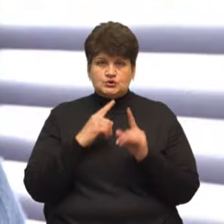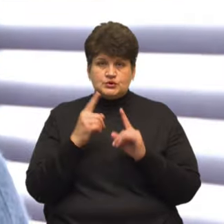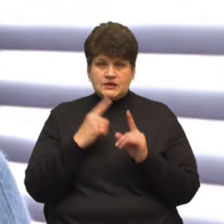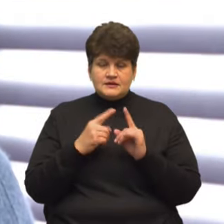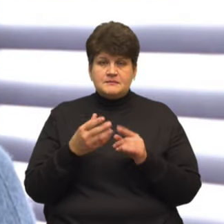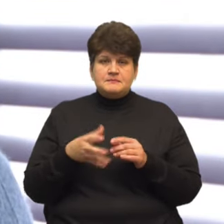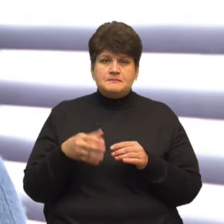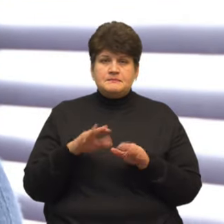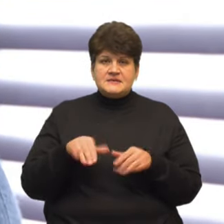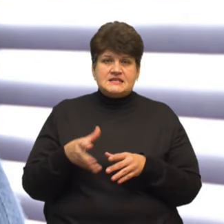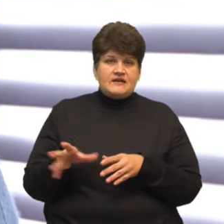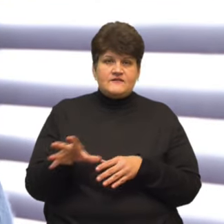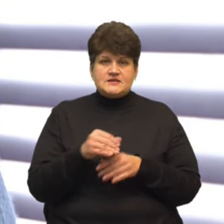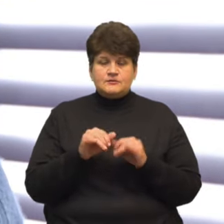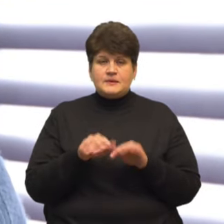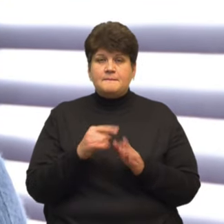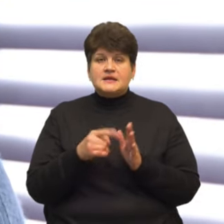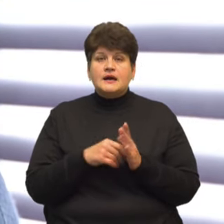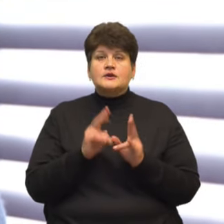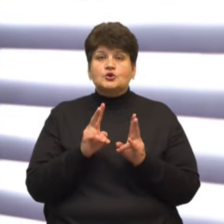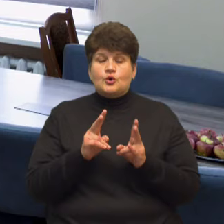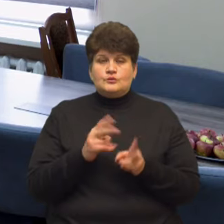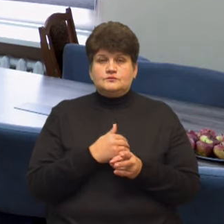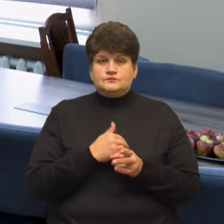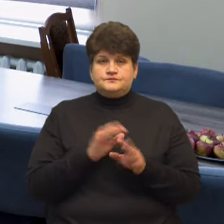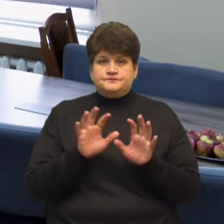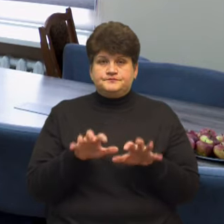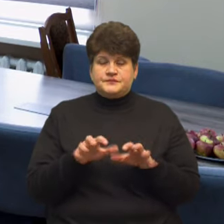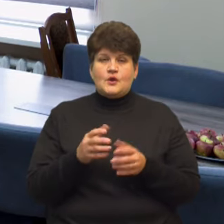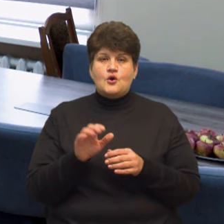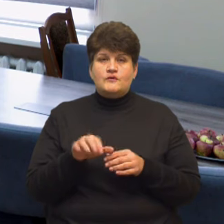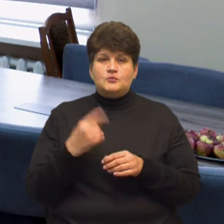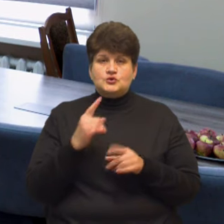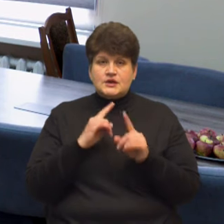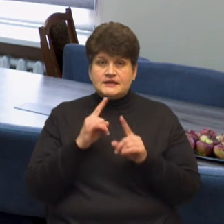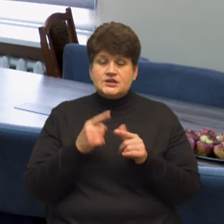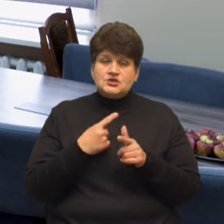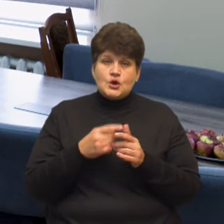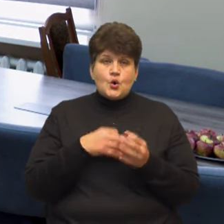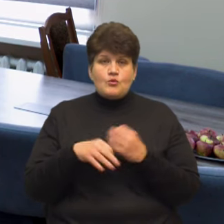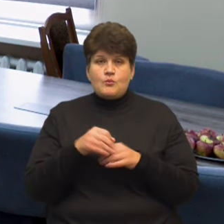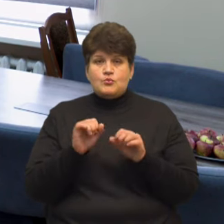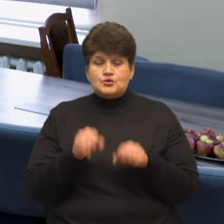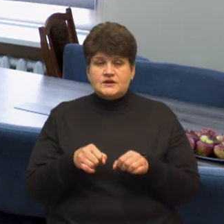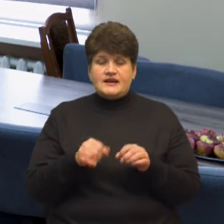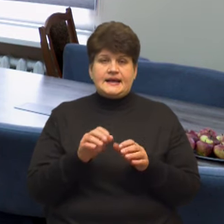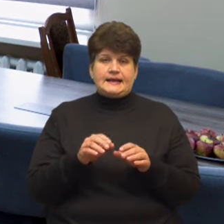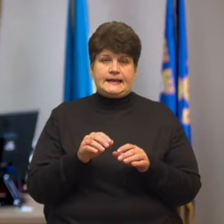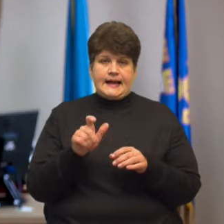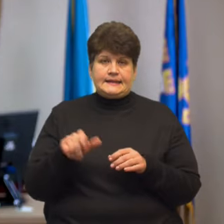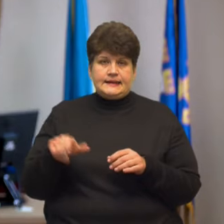процесів на запитання Хто претендує на посаду голови обласної ради та чи обговорювали можливих кандидатів Володимир боліщук